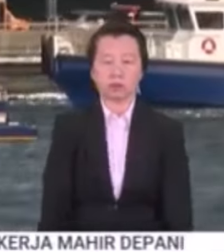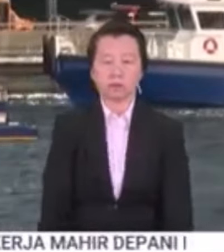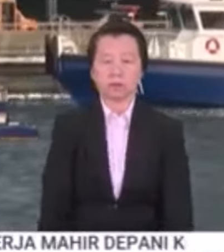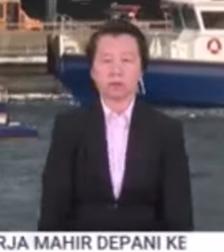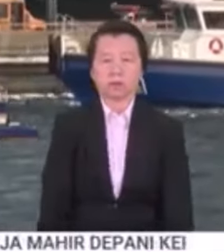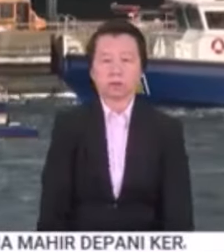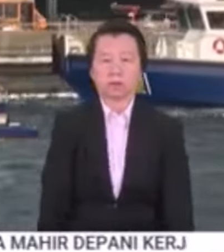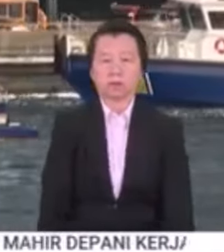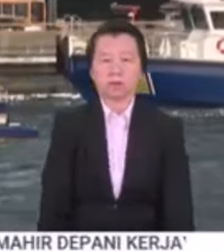tersebut